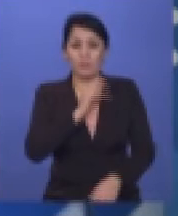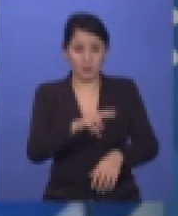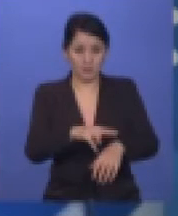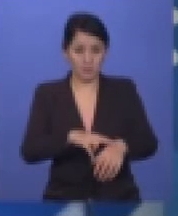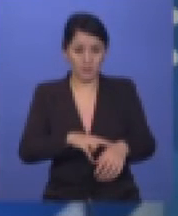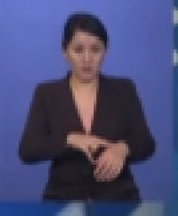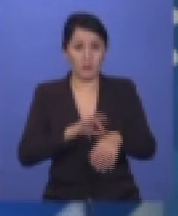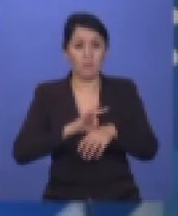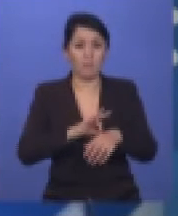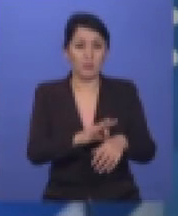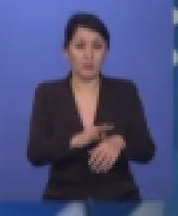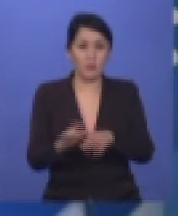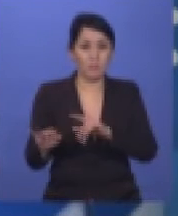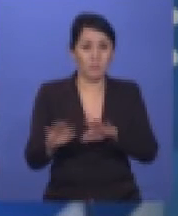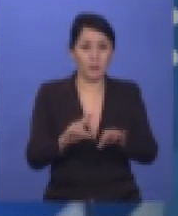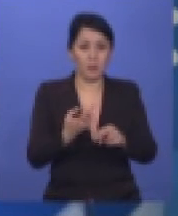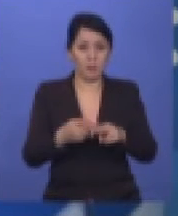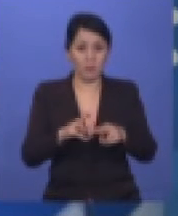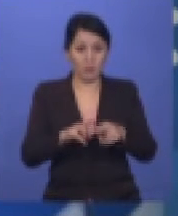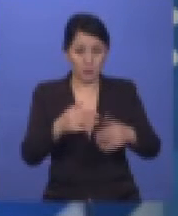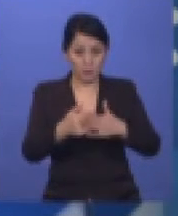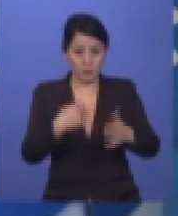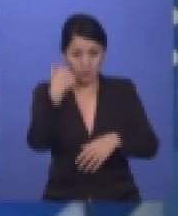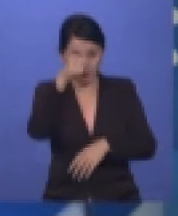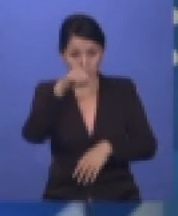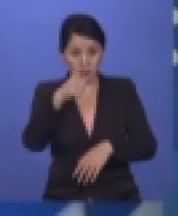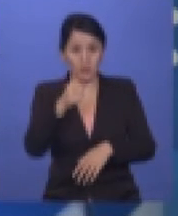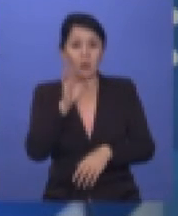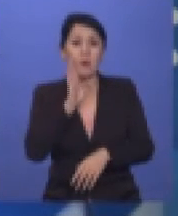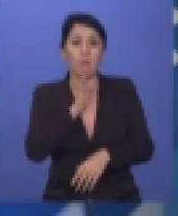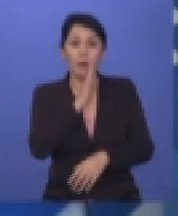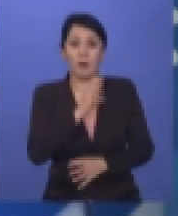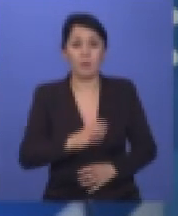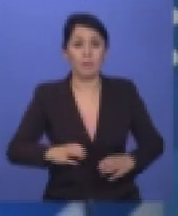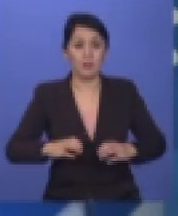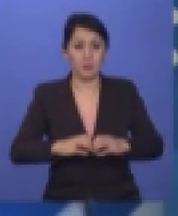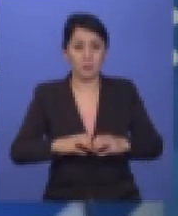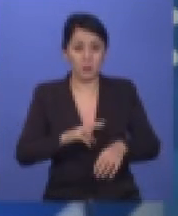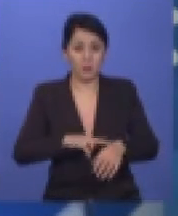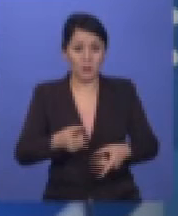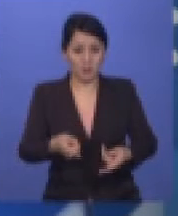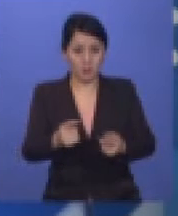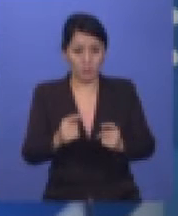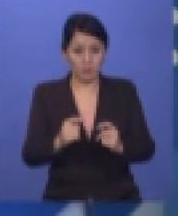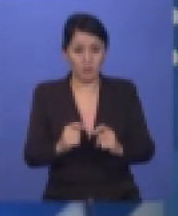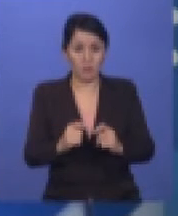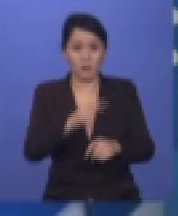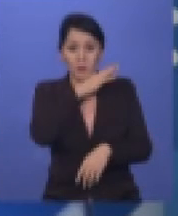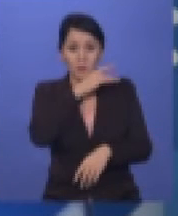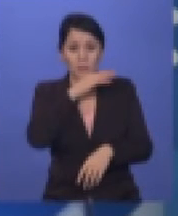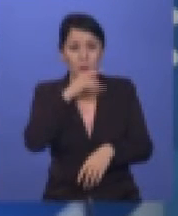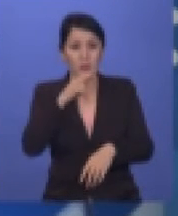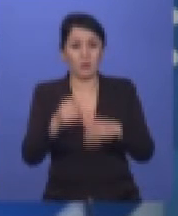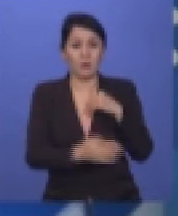Женщины-полицейские провели благотворительную акцию. В преддверии Нового года члены женсовета департамента полиции Северо-Казахстанской области